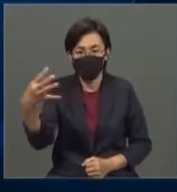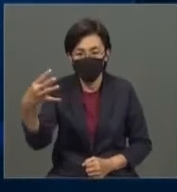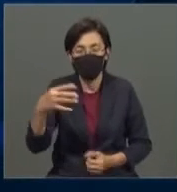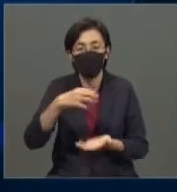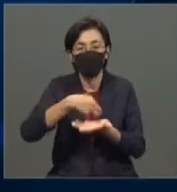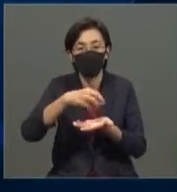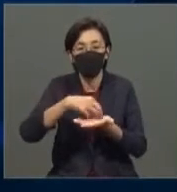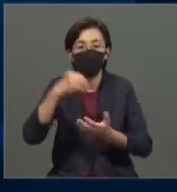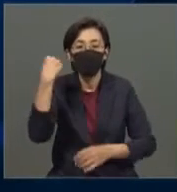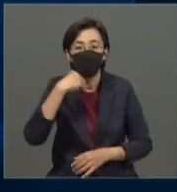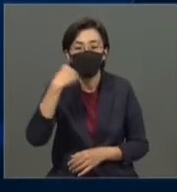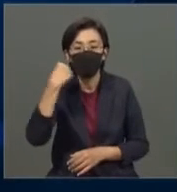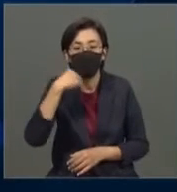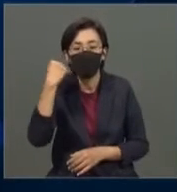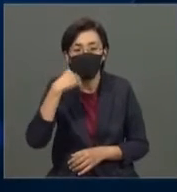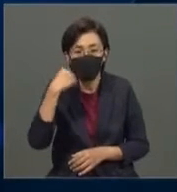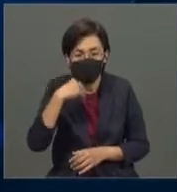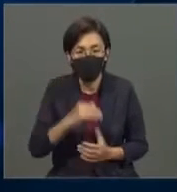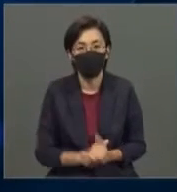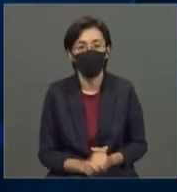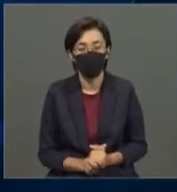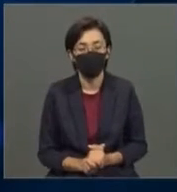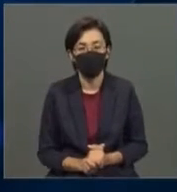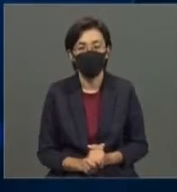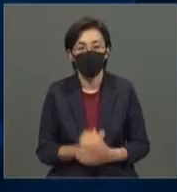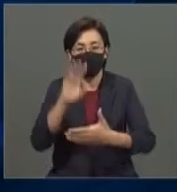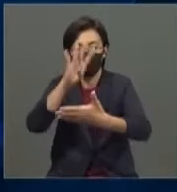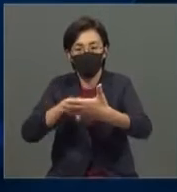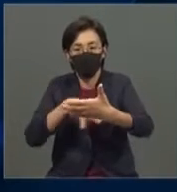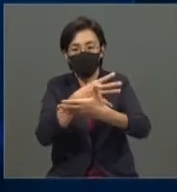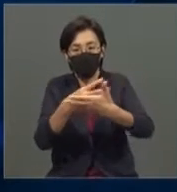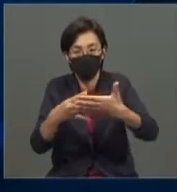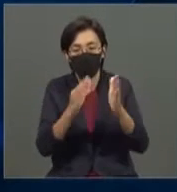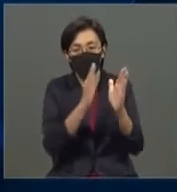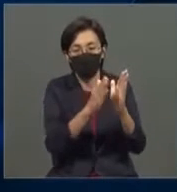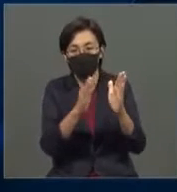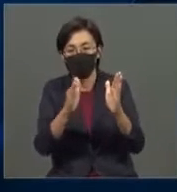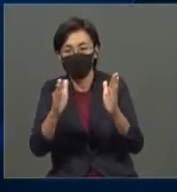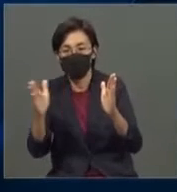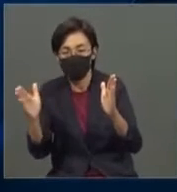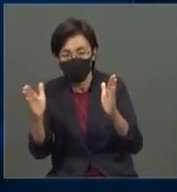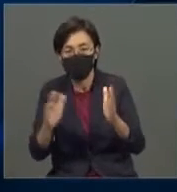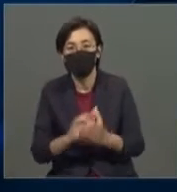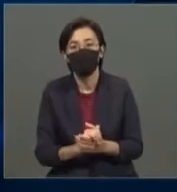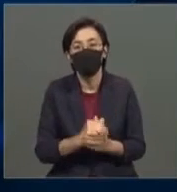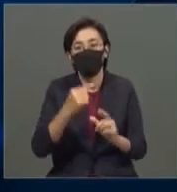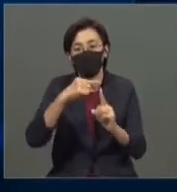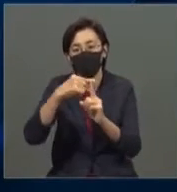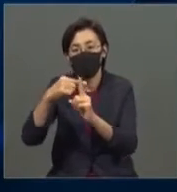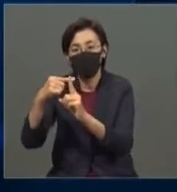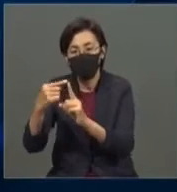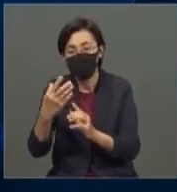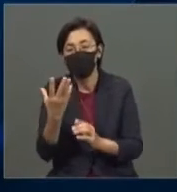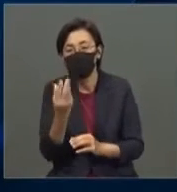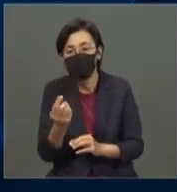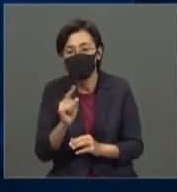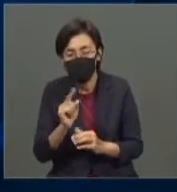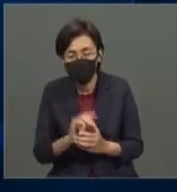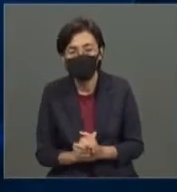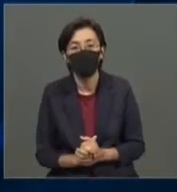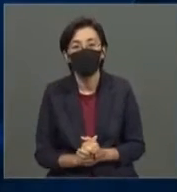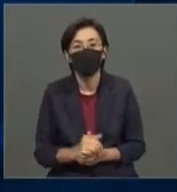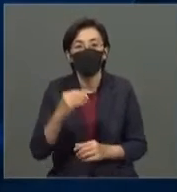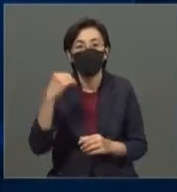ำวันนะครับก็จะเห็นภาพของการเรียงลำดับตามยอดสะสมนะครับแล้วก็จะมีเรียงร